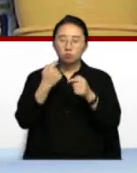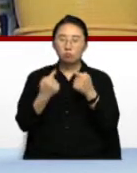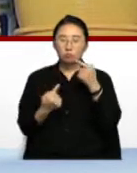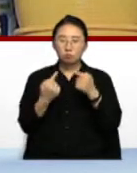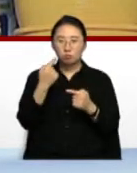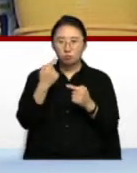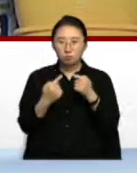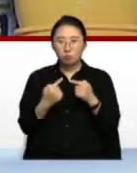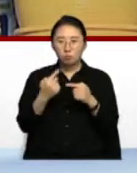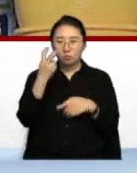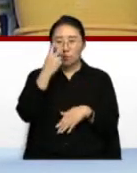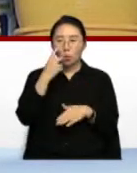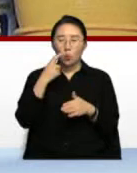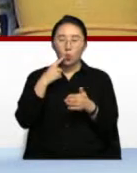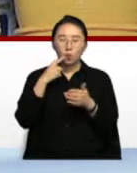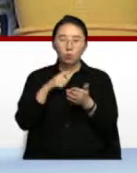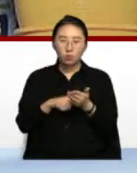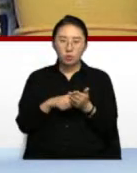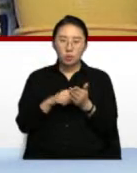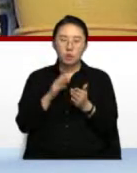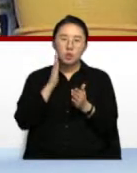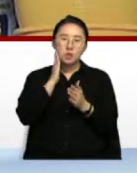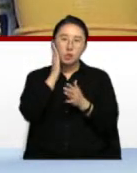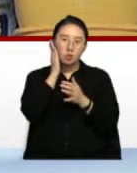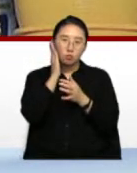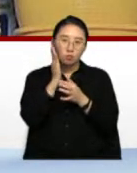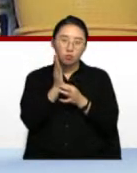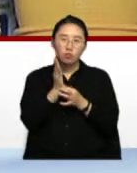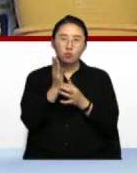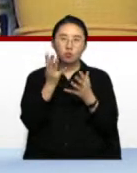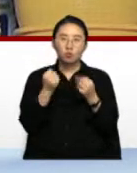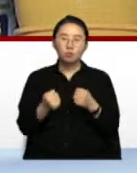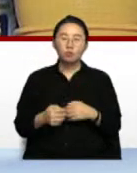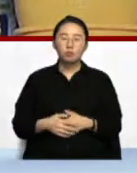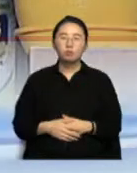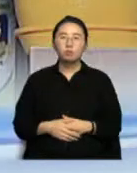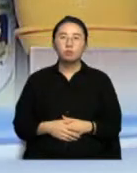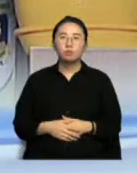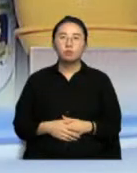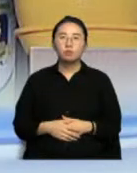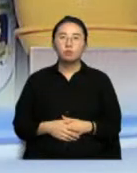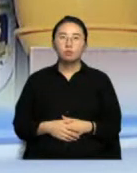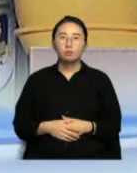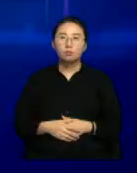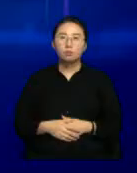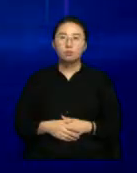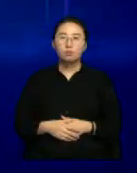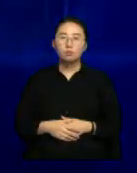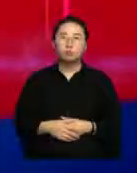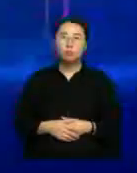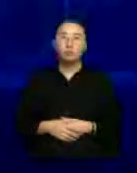반려동물보다 상대적으로 돌보기 쉬운 반려식물이 인기를 끌고 있습니다. 이혜진 기자가 보도합니다.